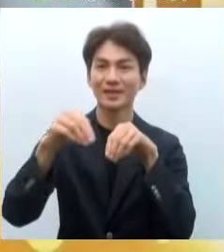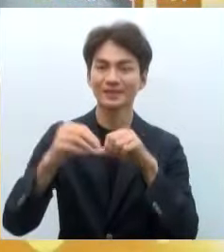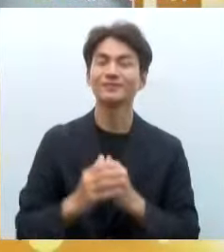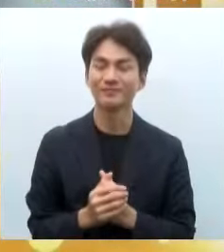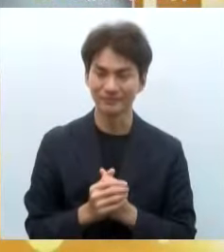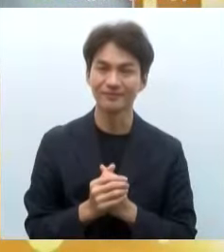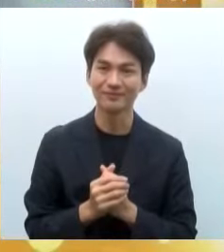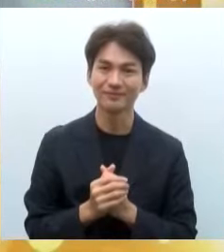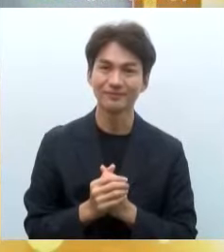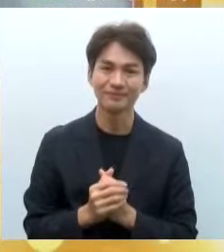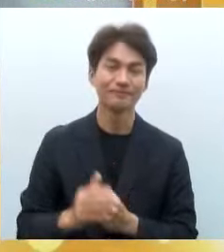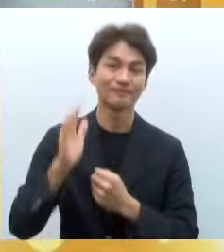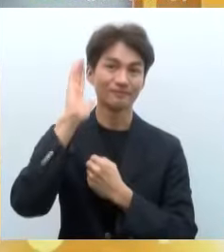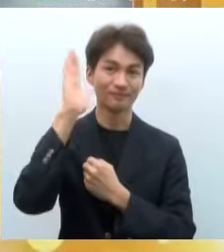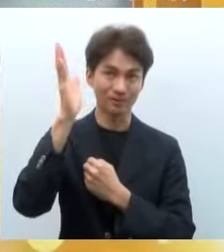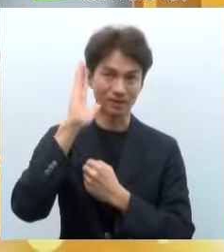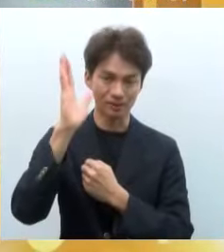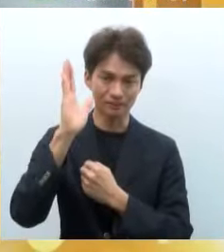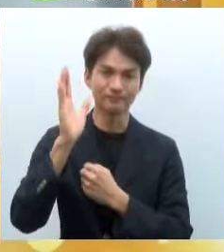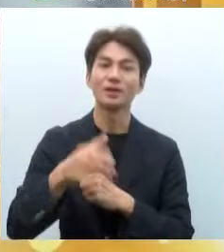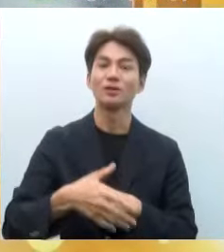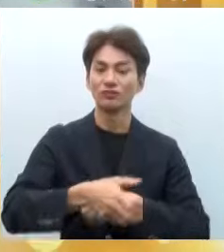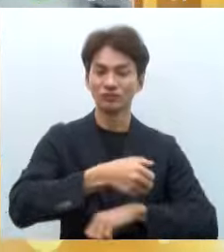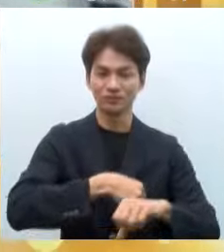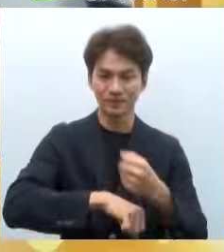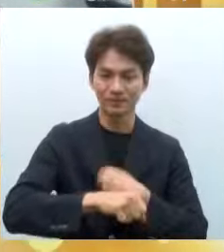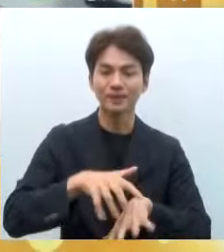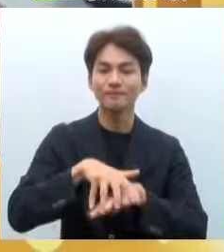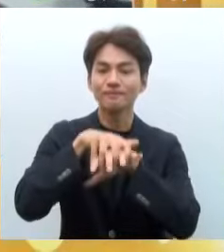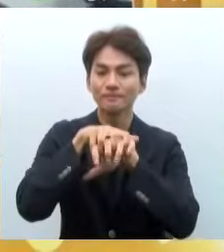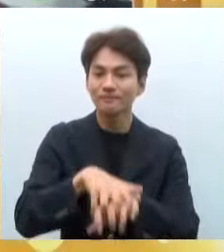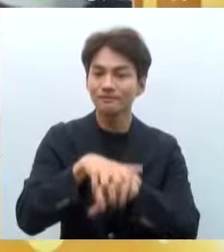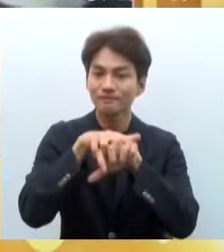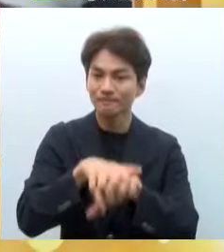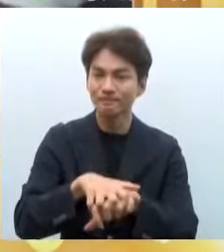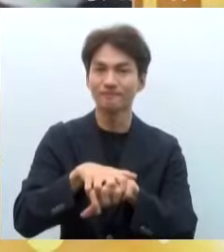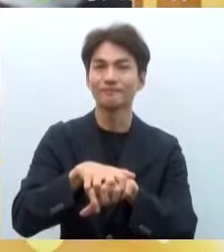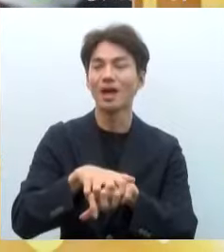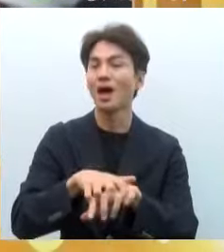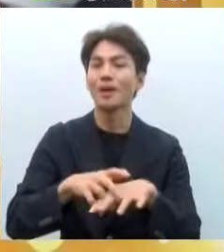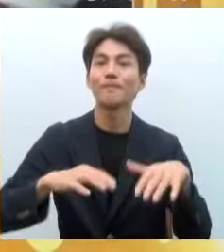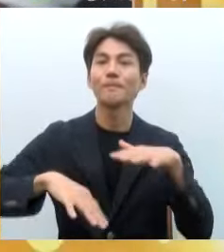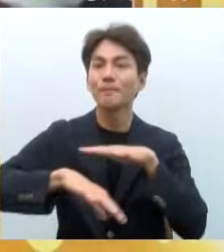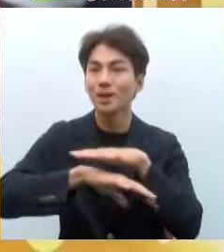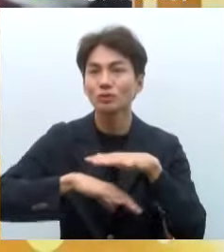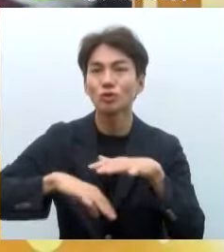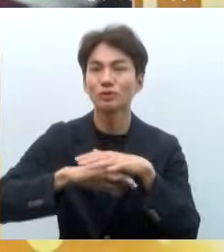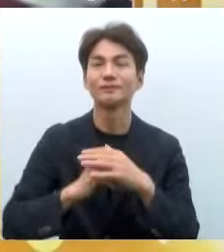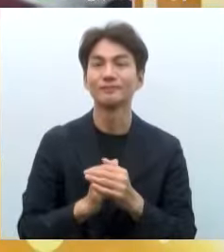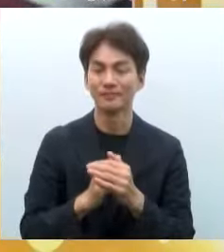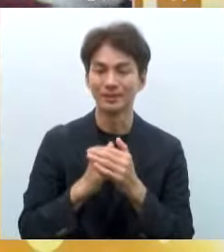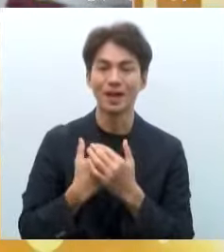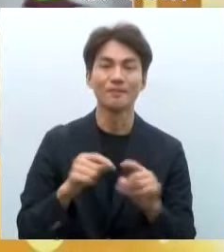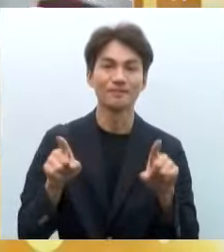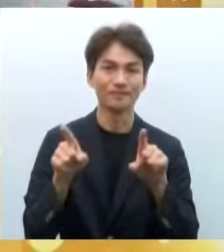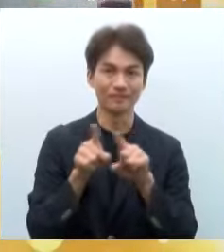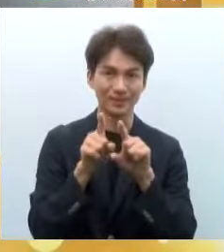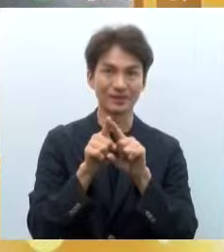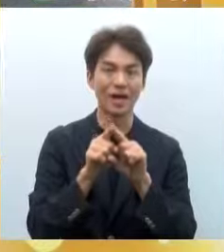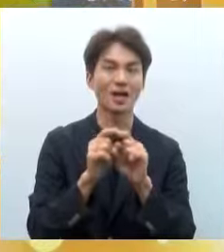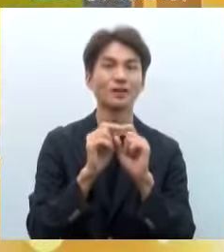การรับฟังการบรรยายและฝึกปฏิบัติการปฐมพยาบาลเบื้องต้นจากวิทยากรแพทย์ทหารศูนย์ฝึกโรงเรียนจิตอาส